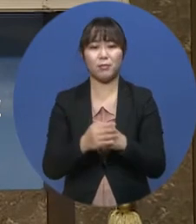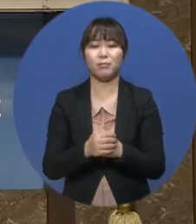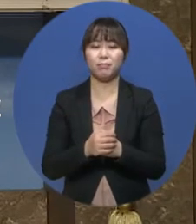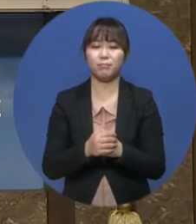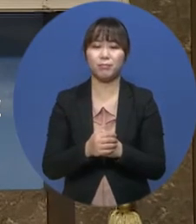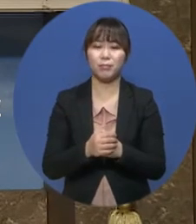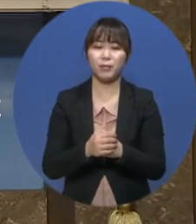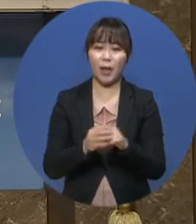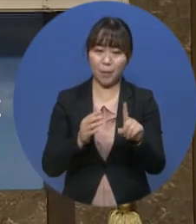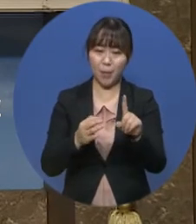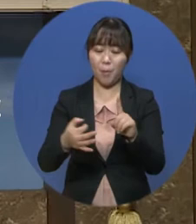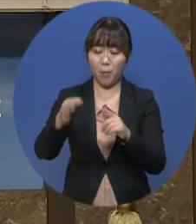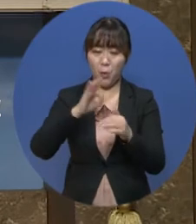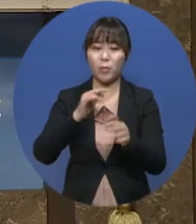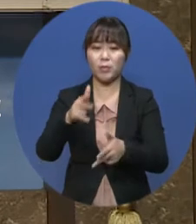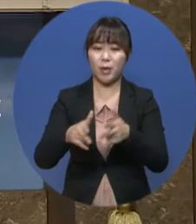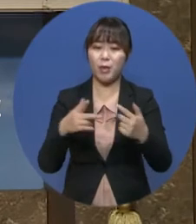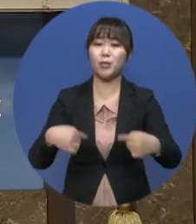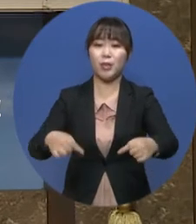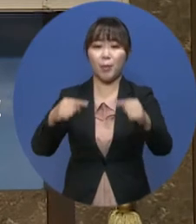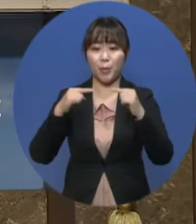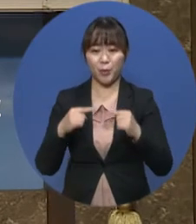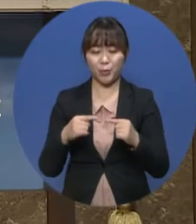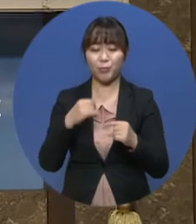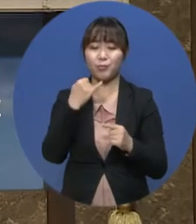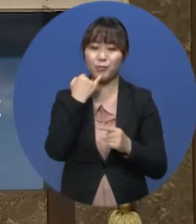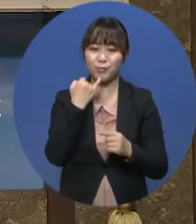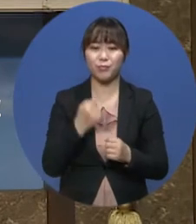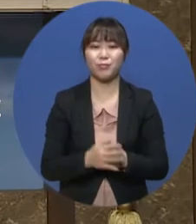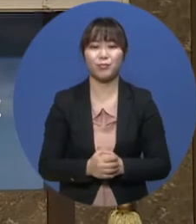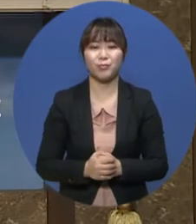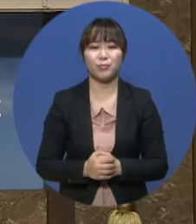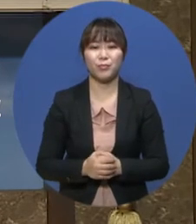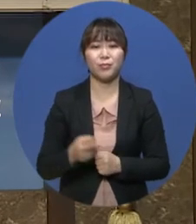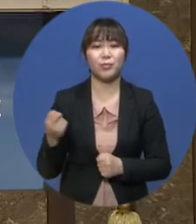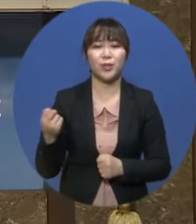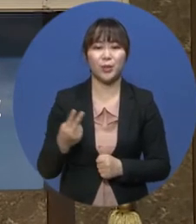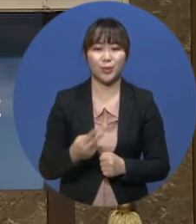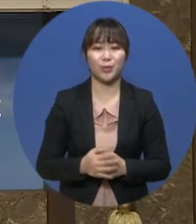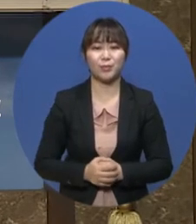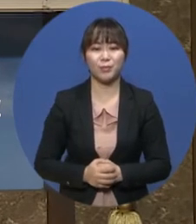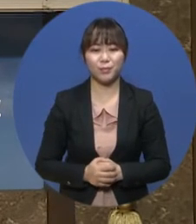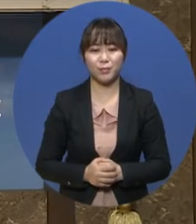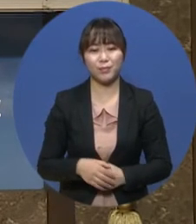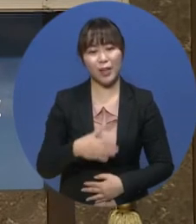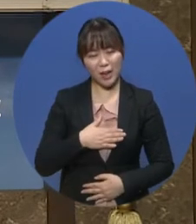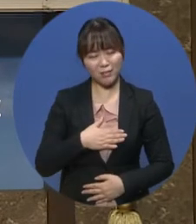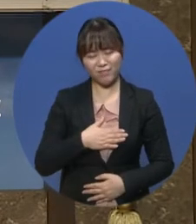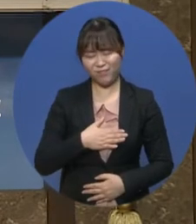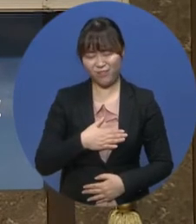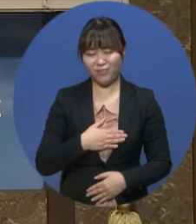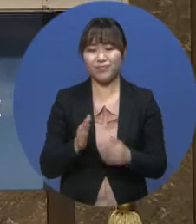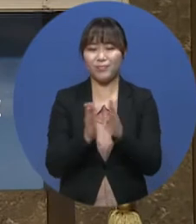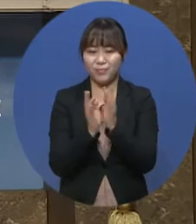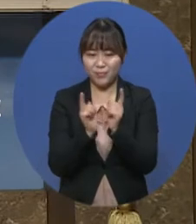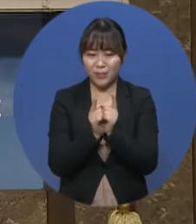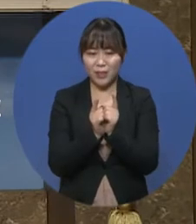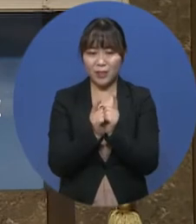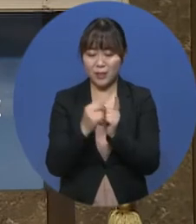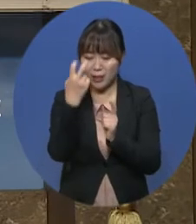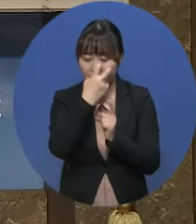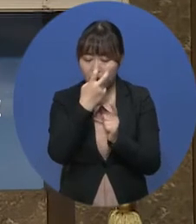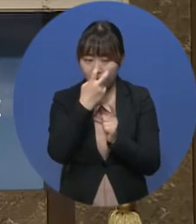한번 먹음 사업에 참여 해 주셔도 되고 또 나는 그것보다도 직접 진료에